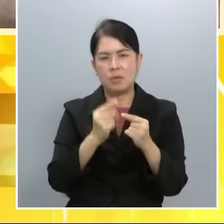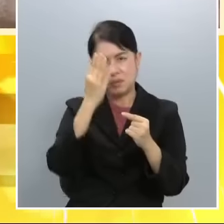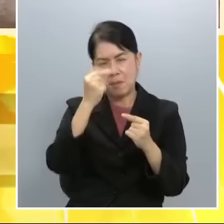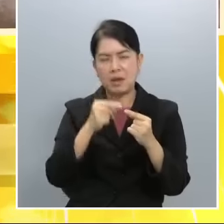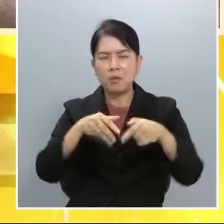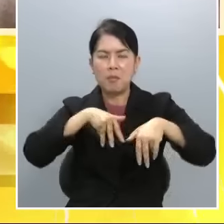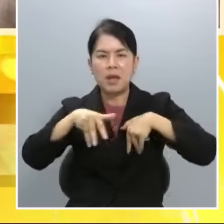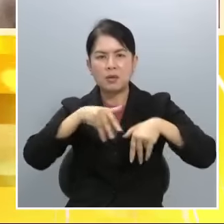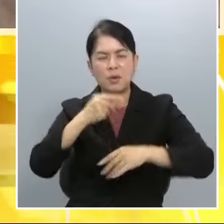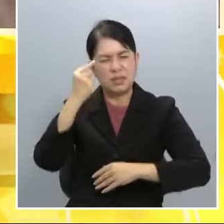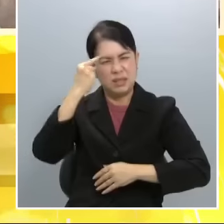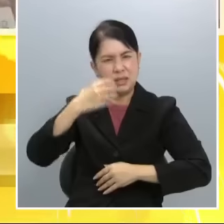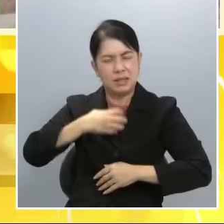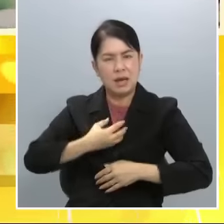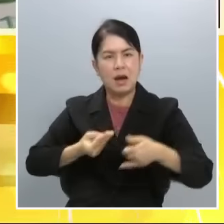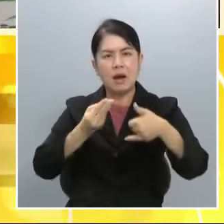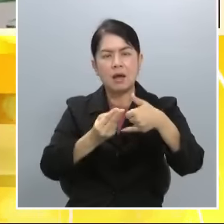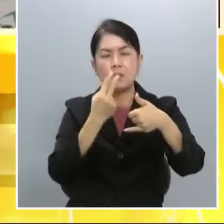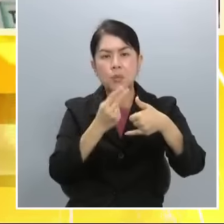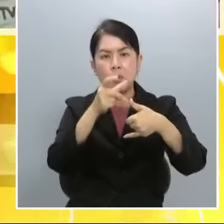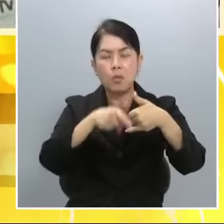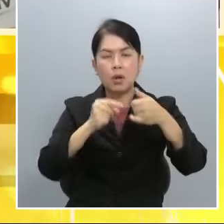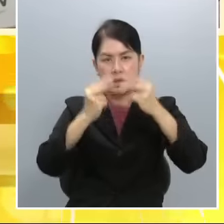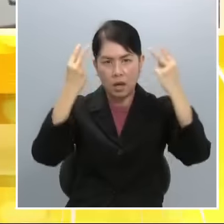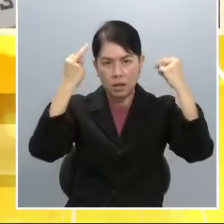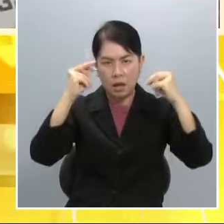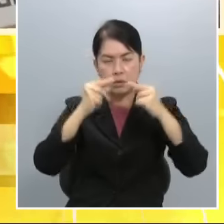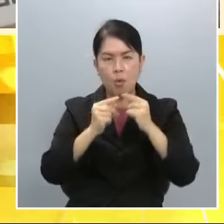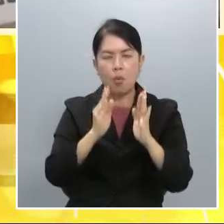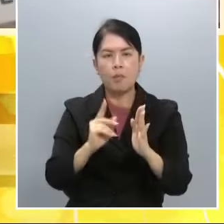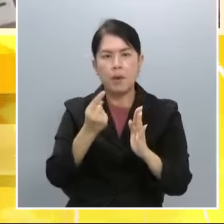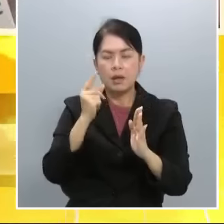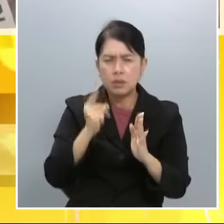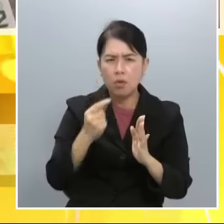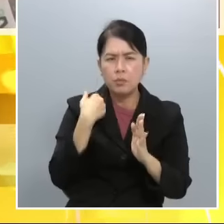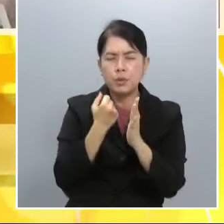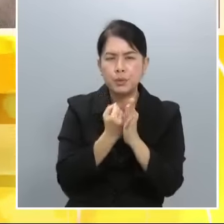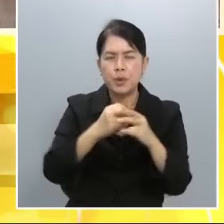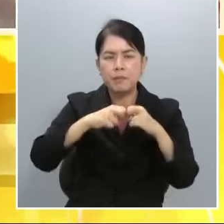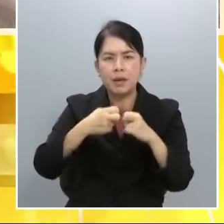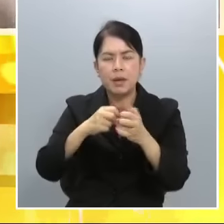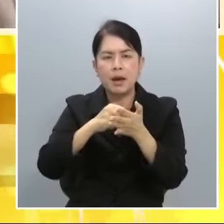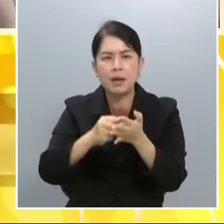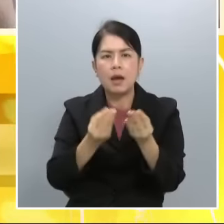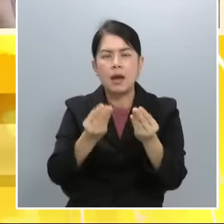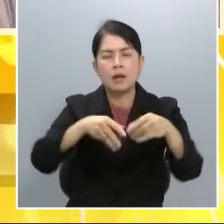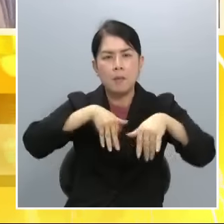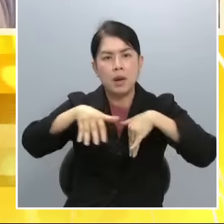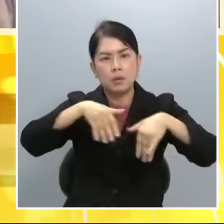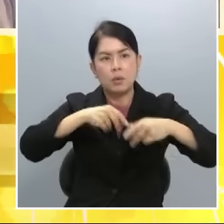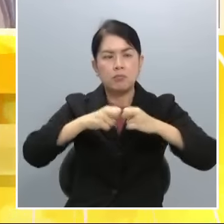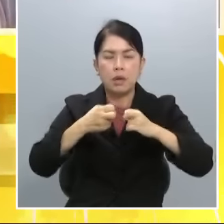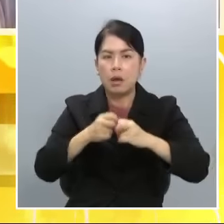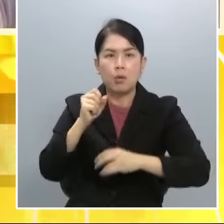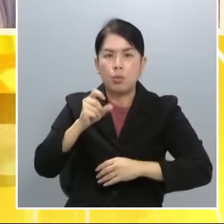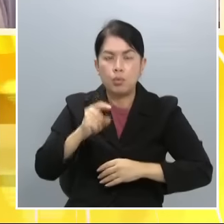ผู้นำประเทศคนใหม่จะมีศักยภาพสามารถในการที่จะแก้ปัญหาที่เร่งด่วนทั้งระยะสั้น